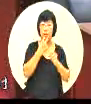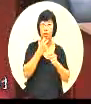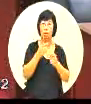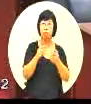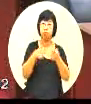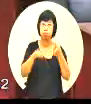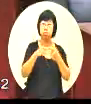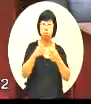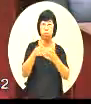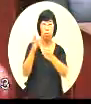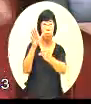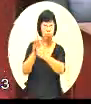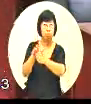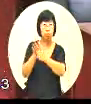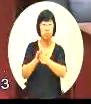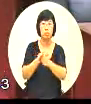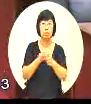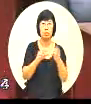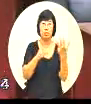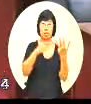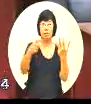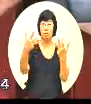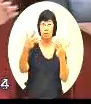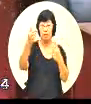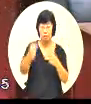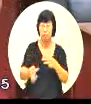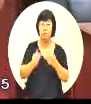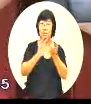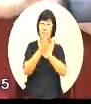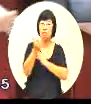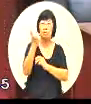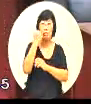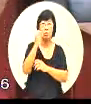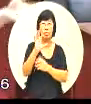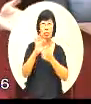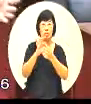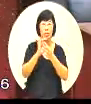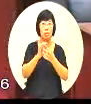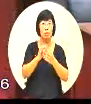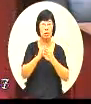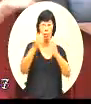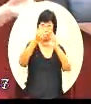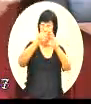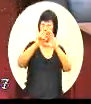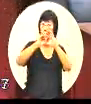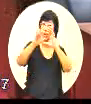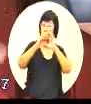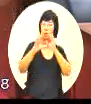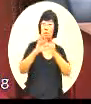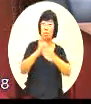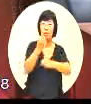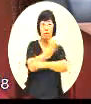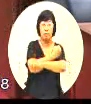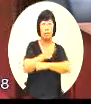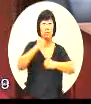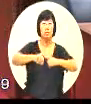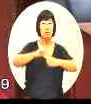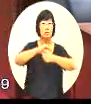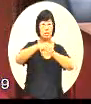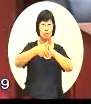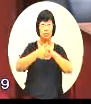的818亿，包括这个你在那个媒体也常常讲，就是劳健保那320亿加起来